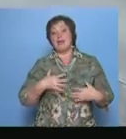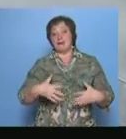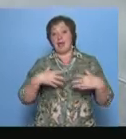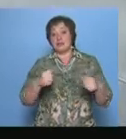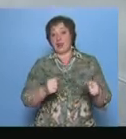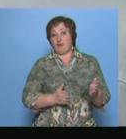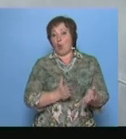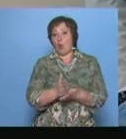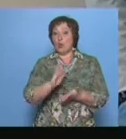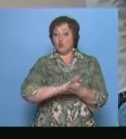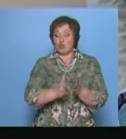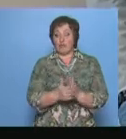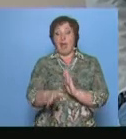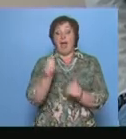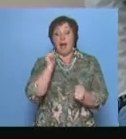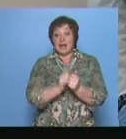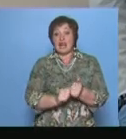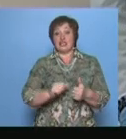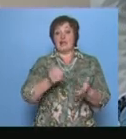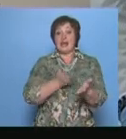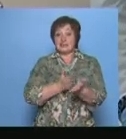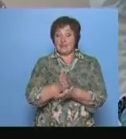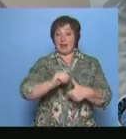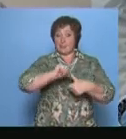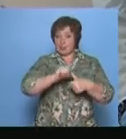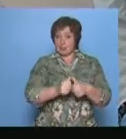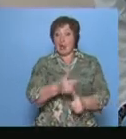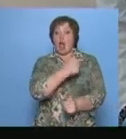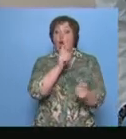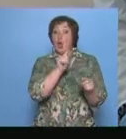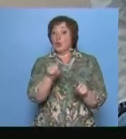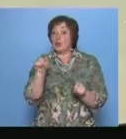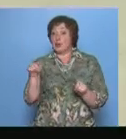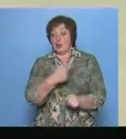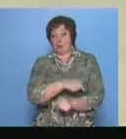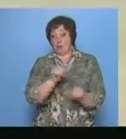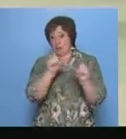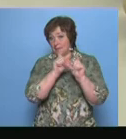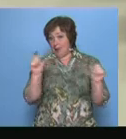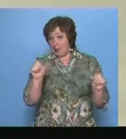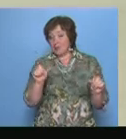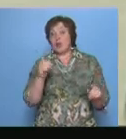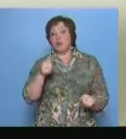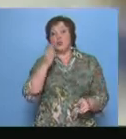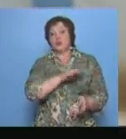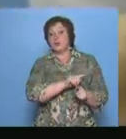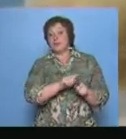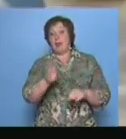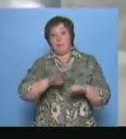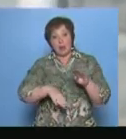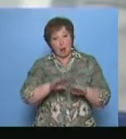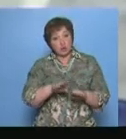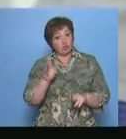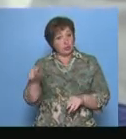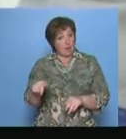целевого набора. Каждого целевика прикрепить к конкретному медучреждению, где на протяжении всего обучения он будет проходить практику. А